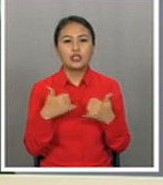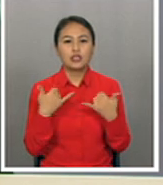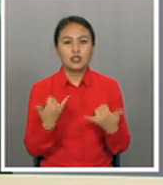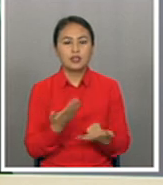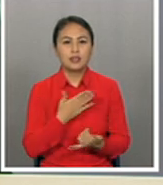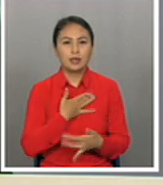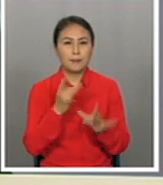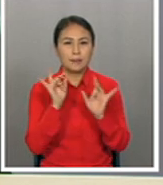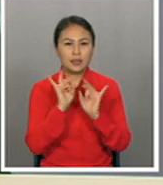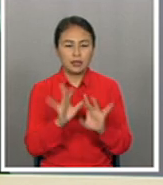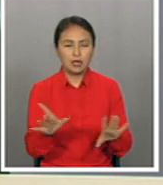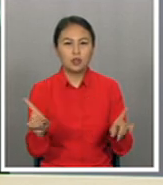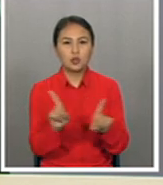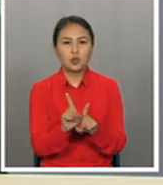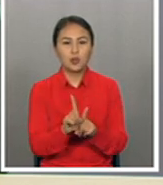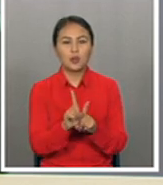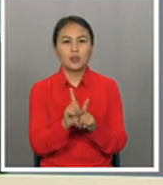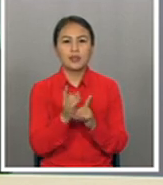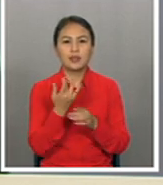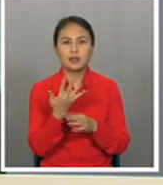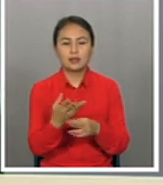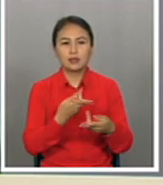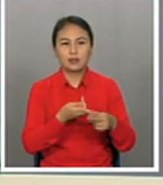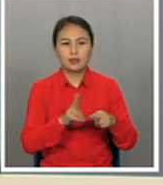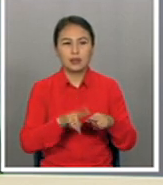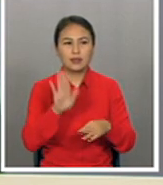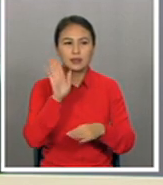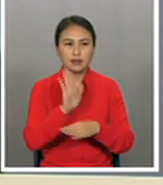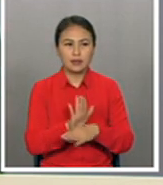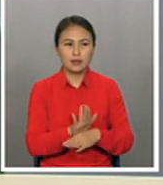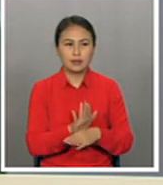предлагаю, ребята, несколько необычное задание.